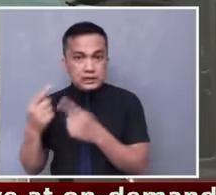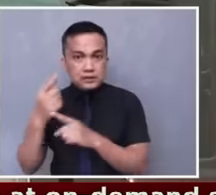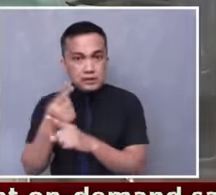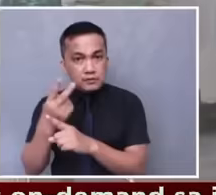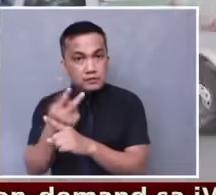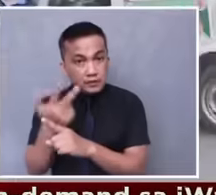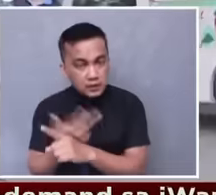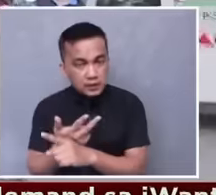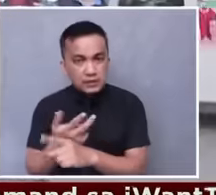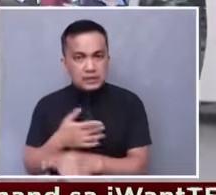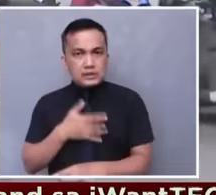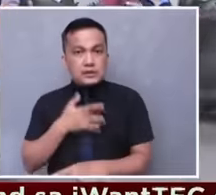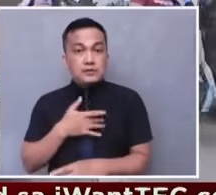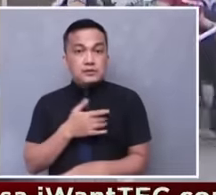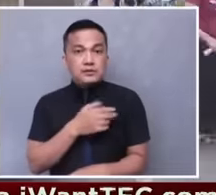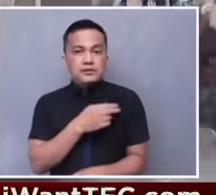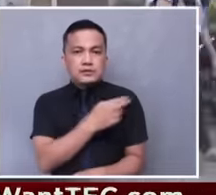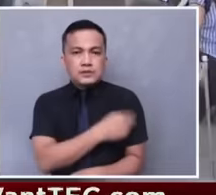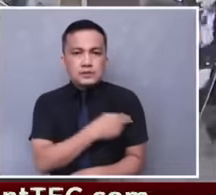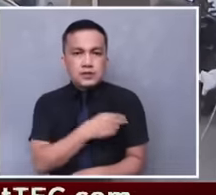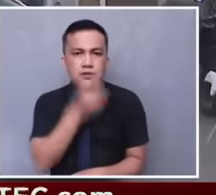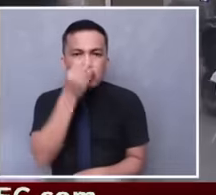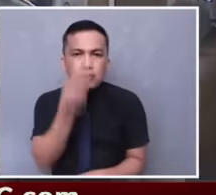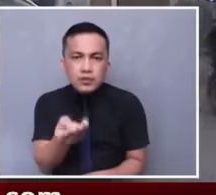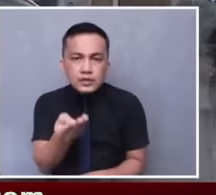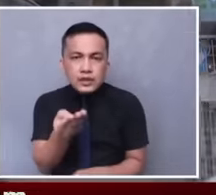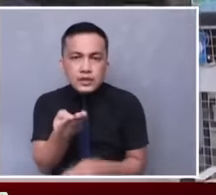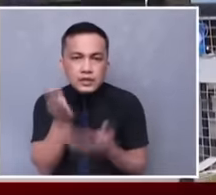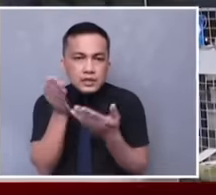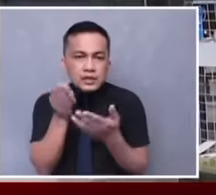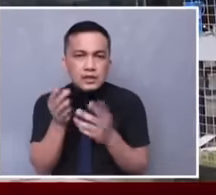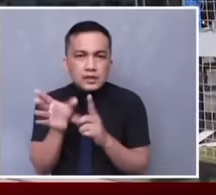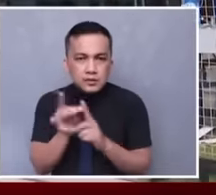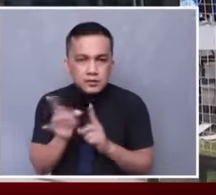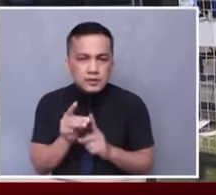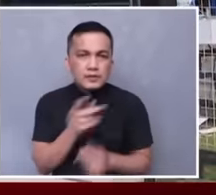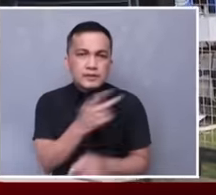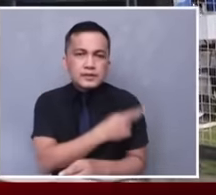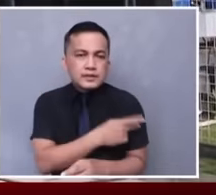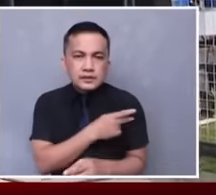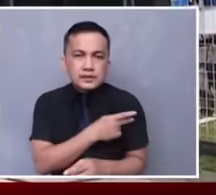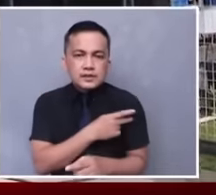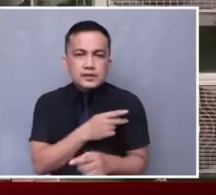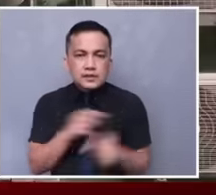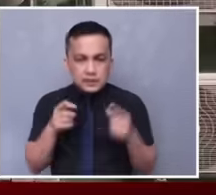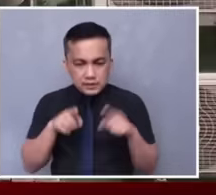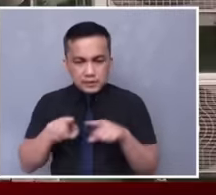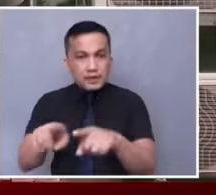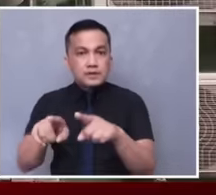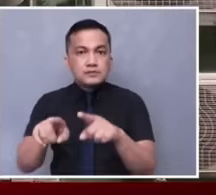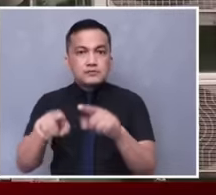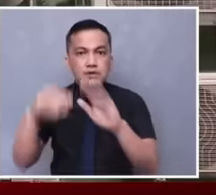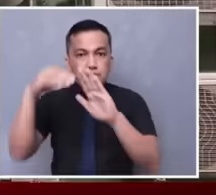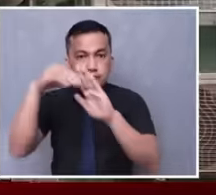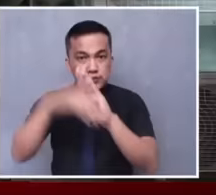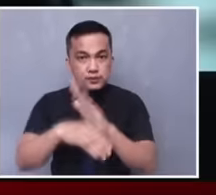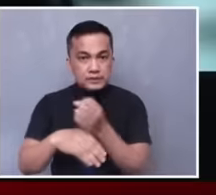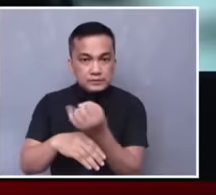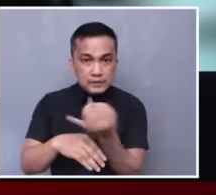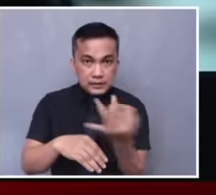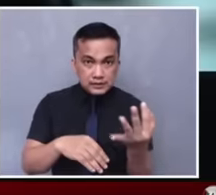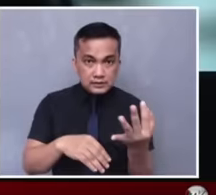ng mga ospital ang mas kakaunting bilang ng COVID-19 patients kasabay ng patuloy na pagbaba ng bilang ng mga